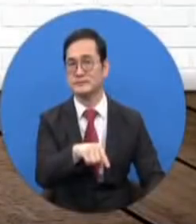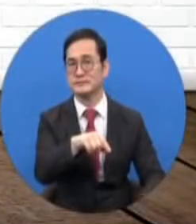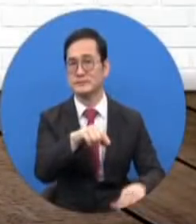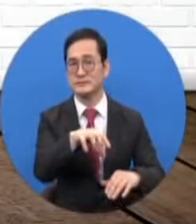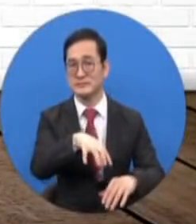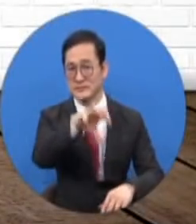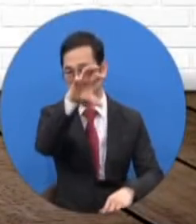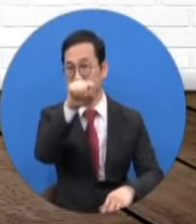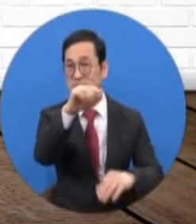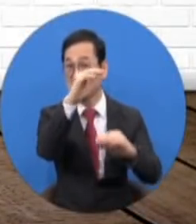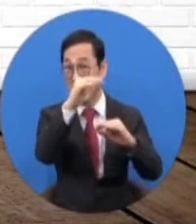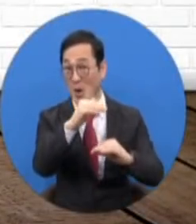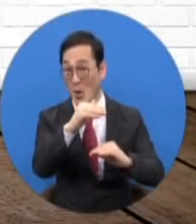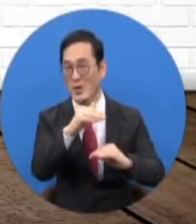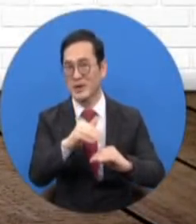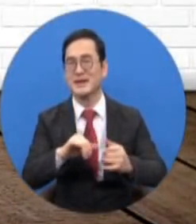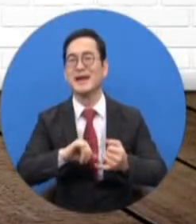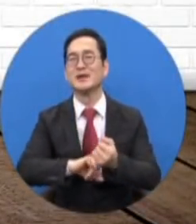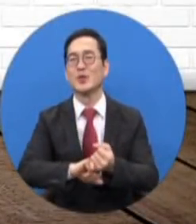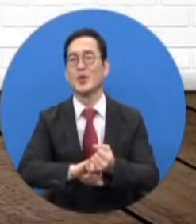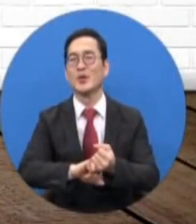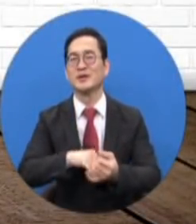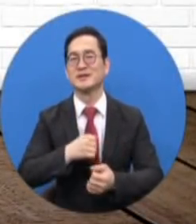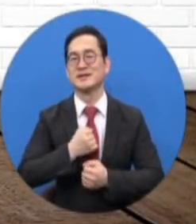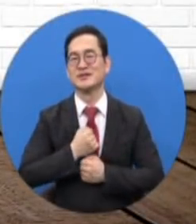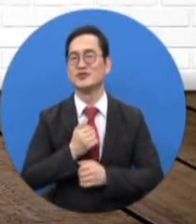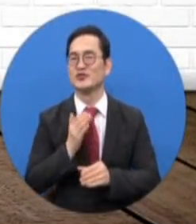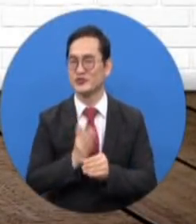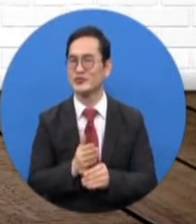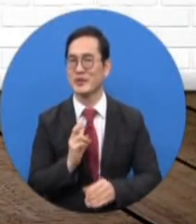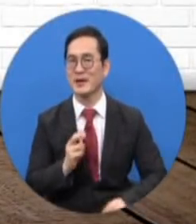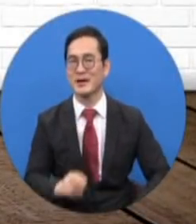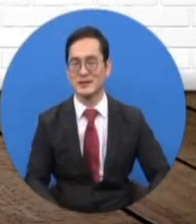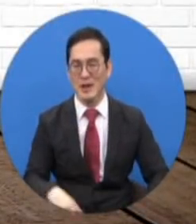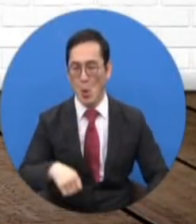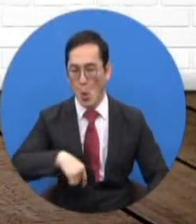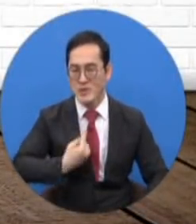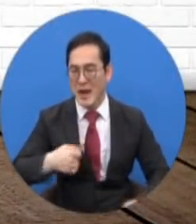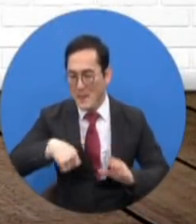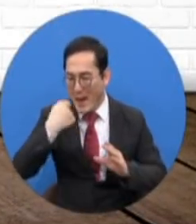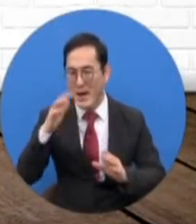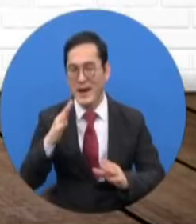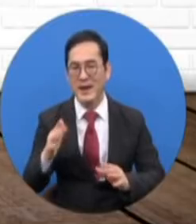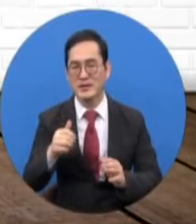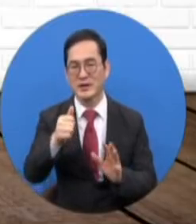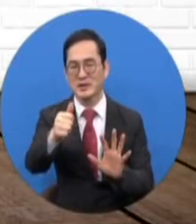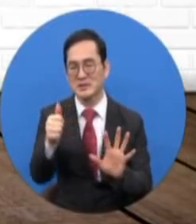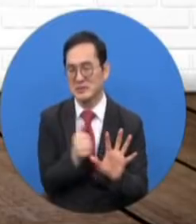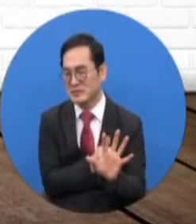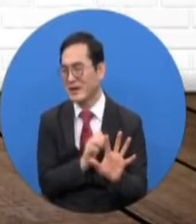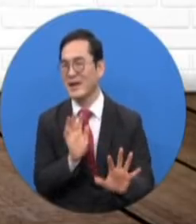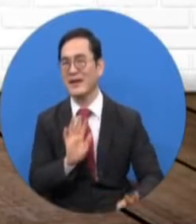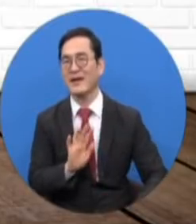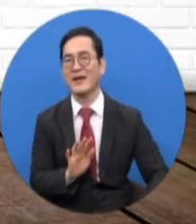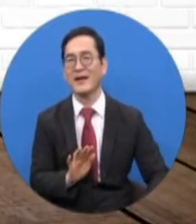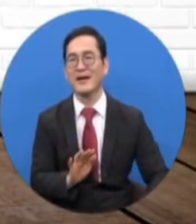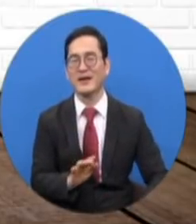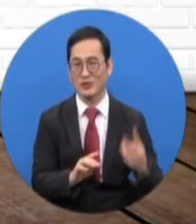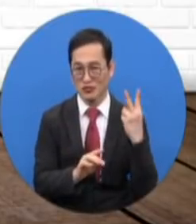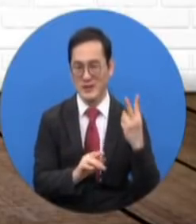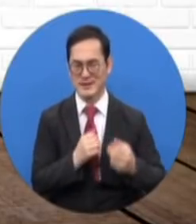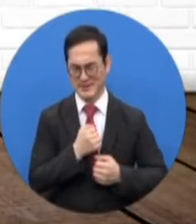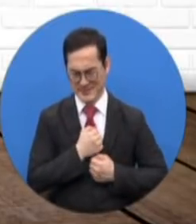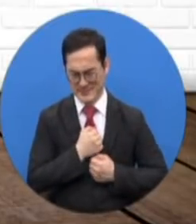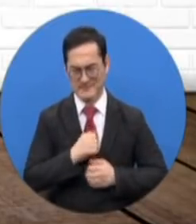거 아니냐라는 겁니다. 이건 뭐 공약이라고 표현해야 될지는 잘 모르겠습니다만 혼밥 안 하기, 뒤에 숨지 않기. 대통령이 되면 이 두 가지는 꼭 지키겠다는